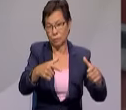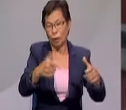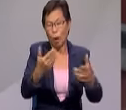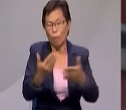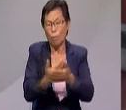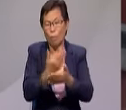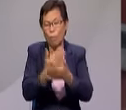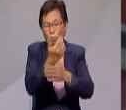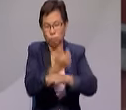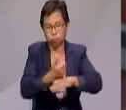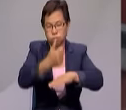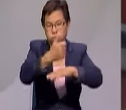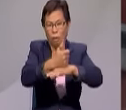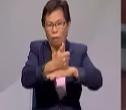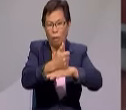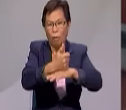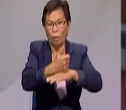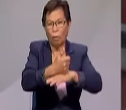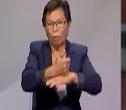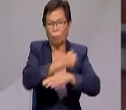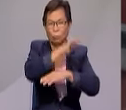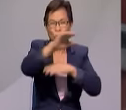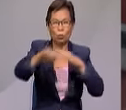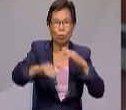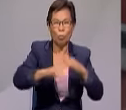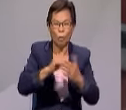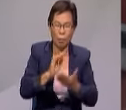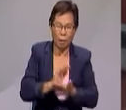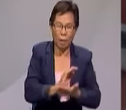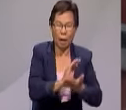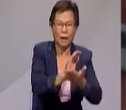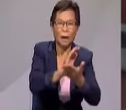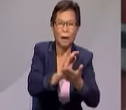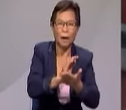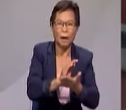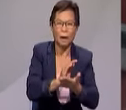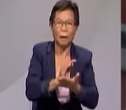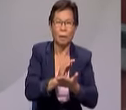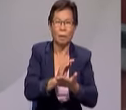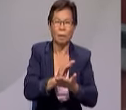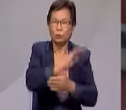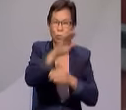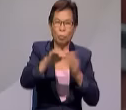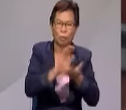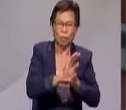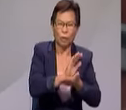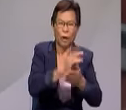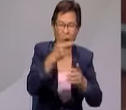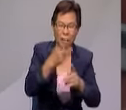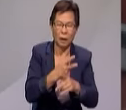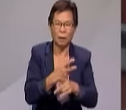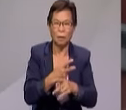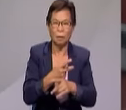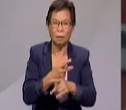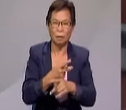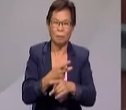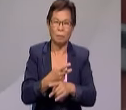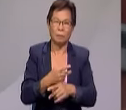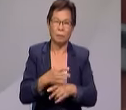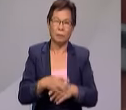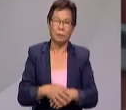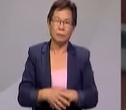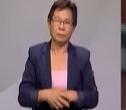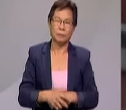baru dibentuk yang rata-ratanya adalah pelayar yang belum beraksi pada edisi Suma sebelum ini.